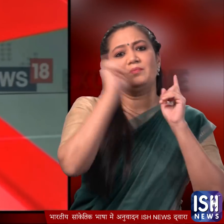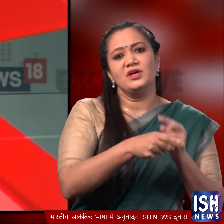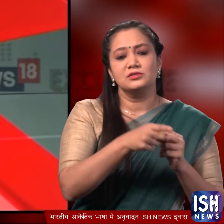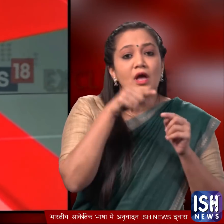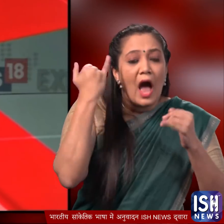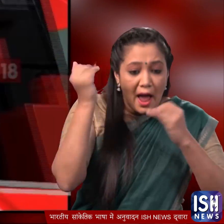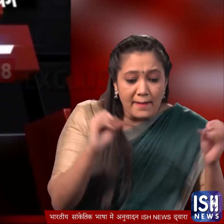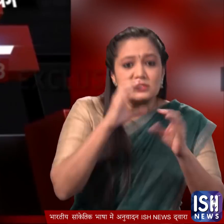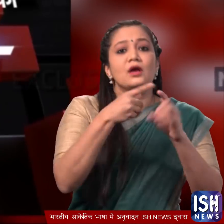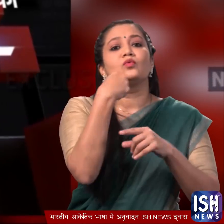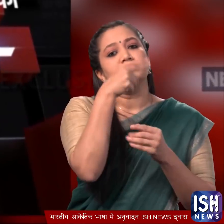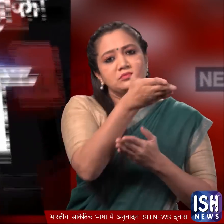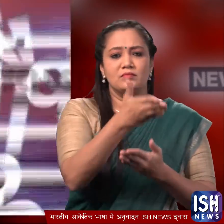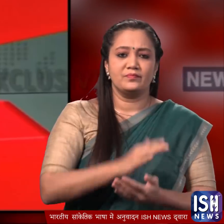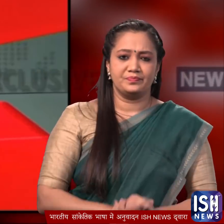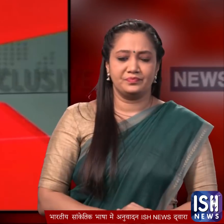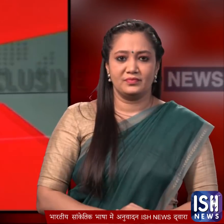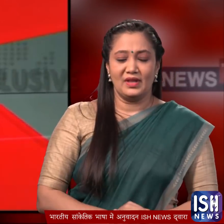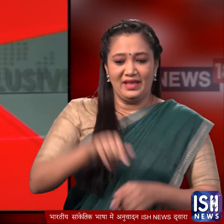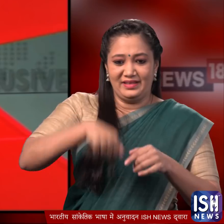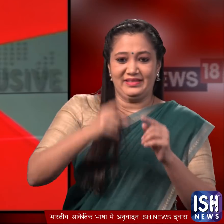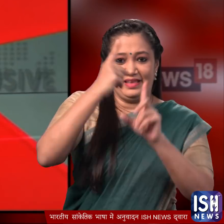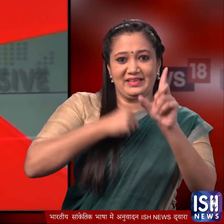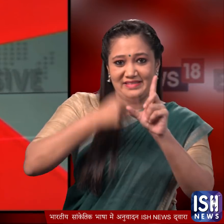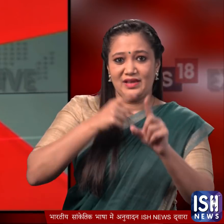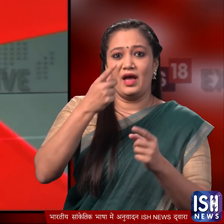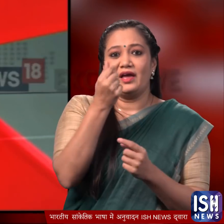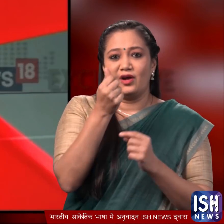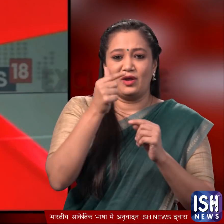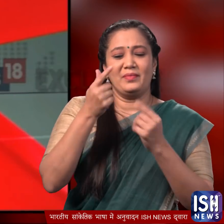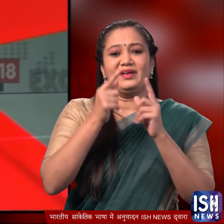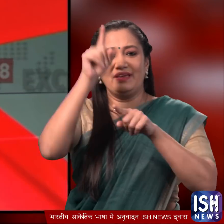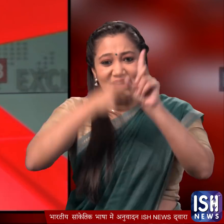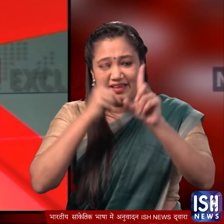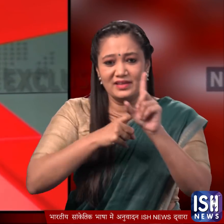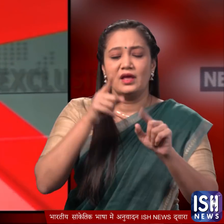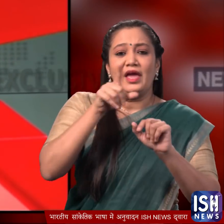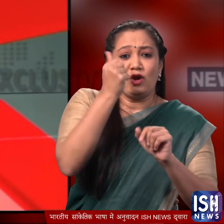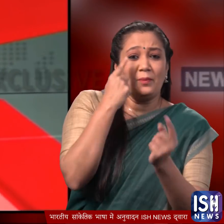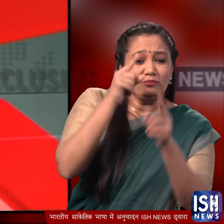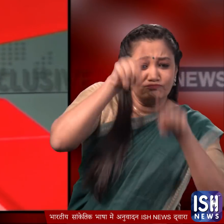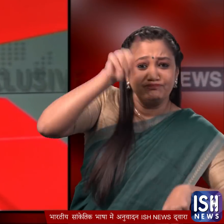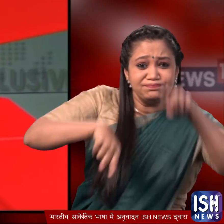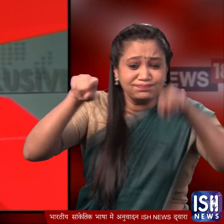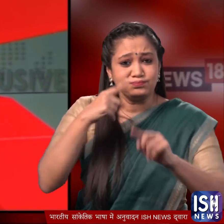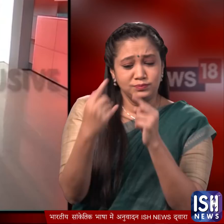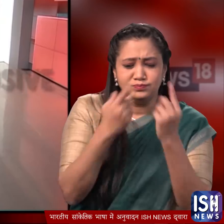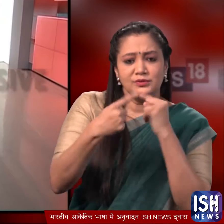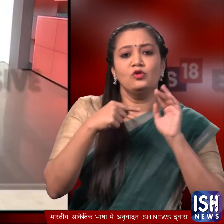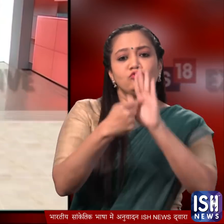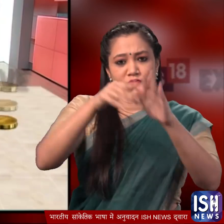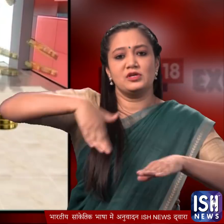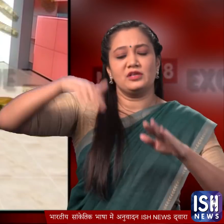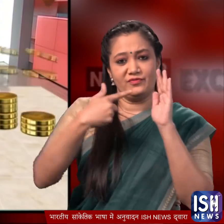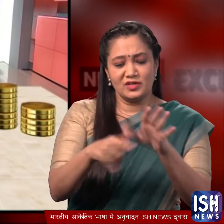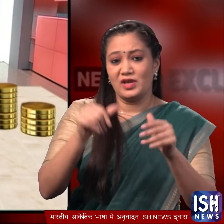क्योंकि ये संकट उन्होंने पैदा किया। सरकार ने मौजूदा वित्त वर्ष में देश के आर्थिक हालात का लेखा जोखा यानी इकोनॉमिक सर्वे संसद में पेश किया, जिसमें अप्रैल